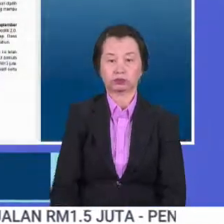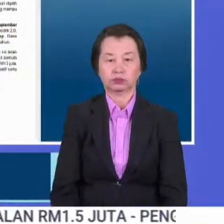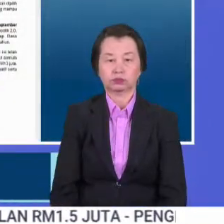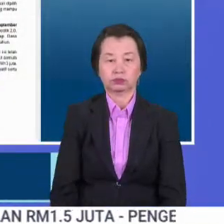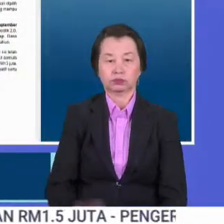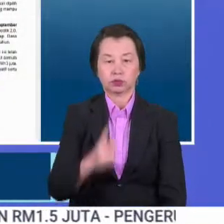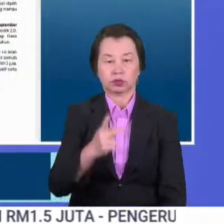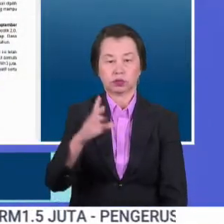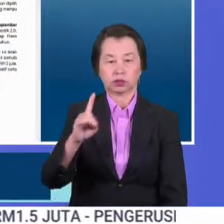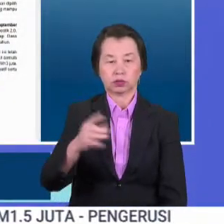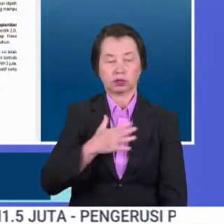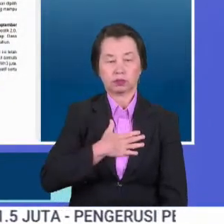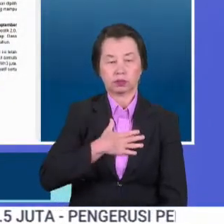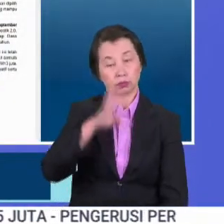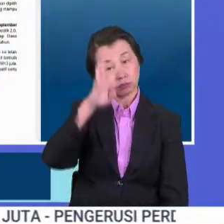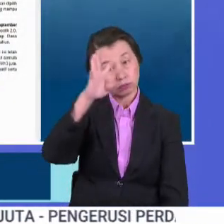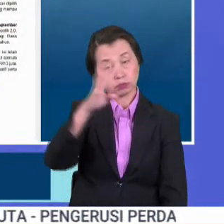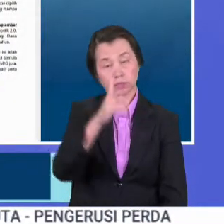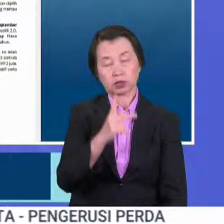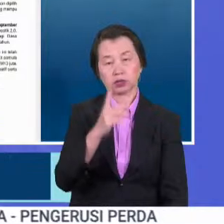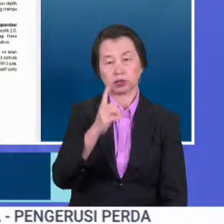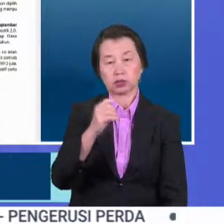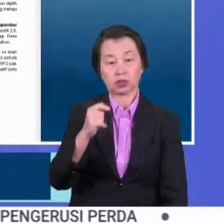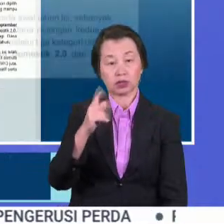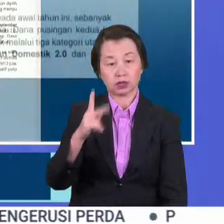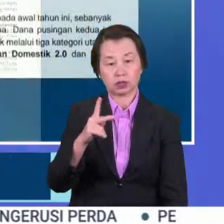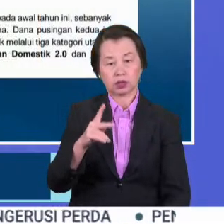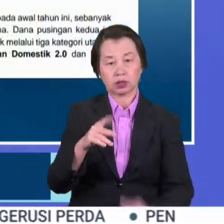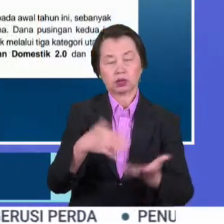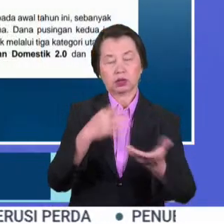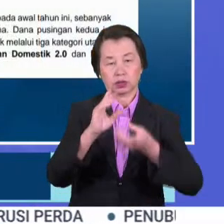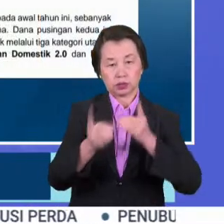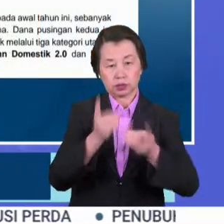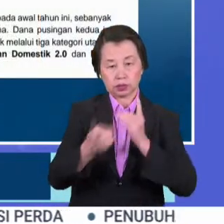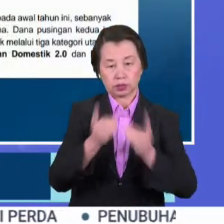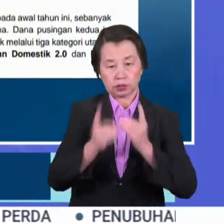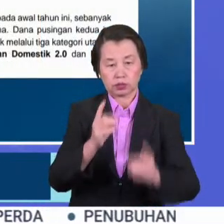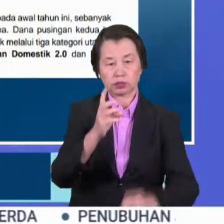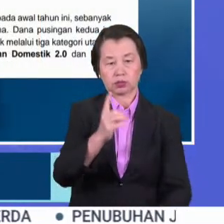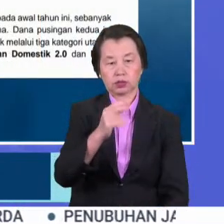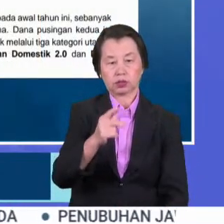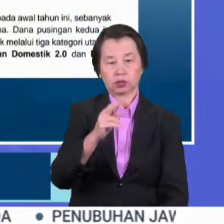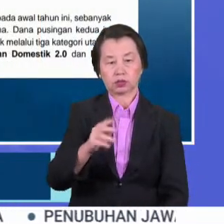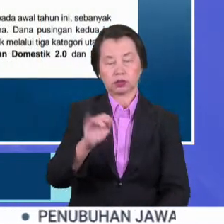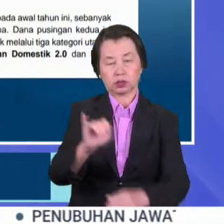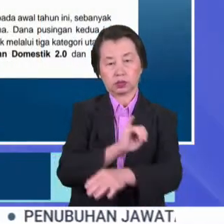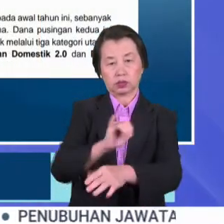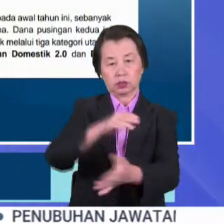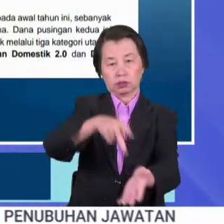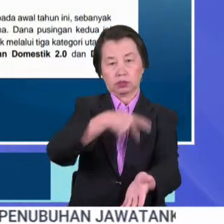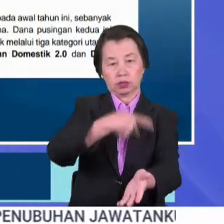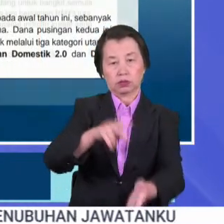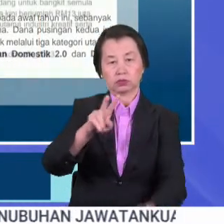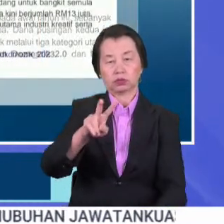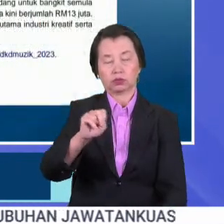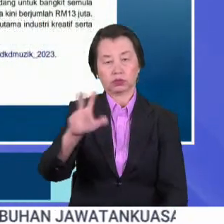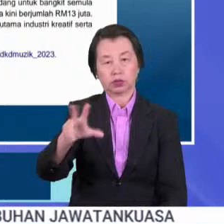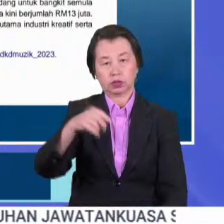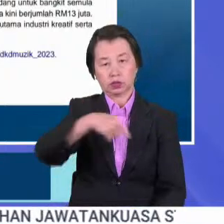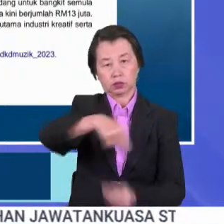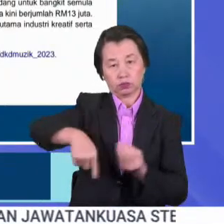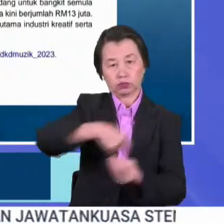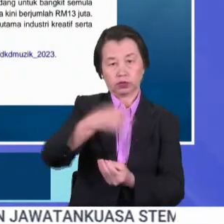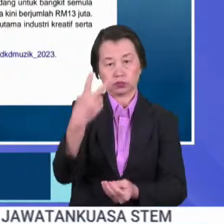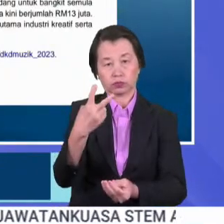KKD melalui MyCreative bakal menawarkan dana kandungan digital DKD Industry Music 2030 bagi pusingan